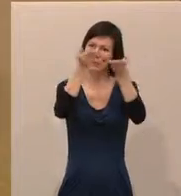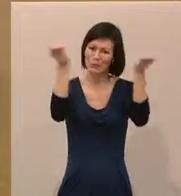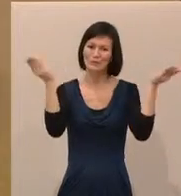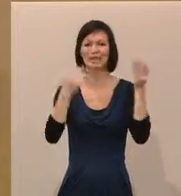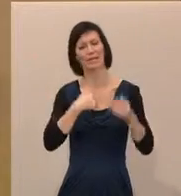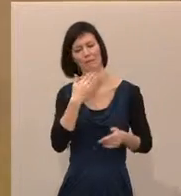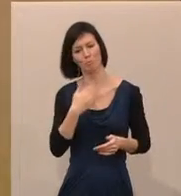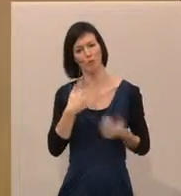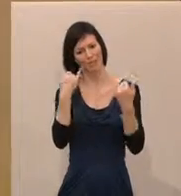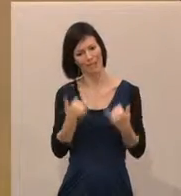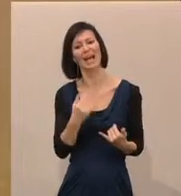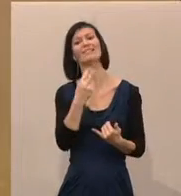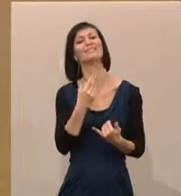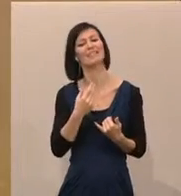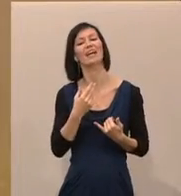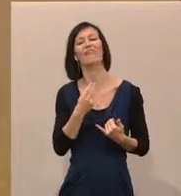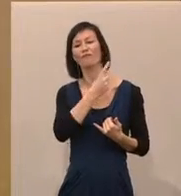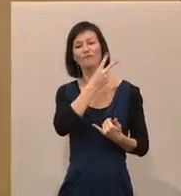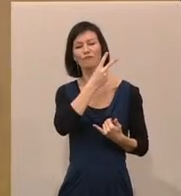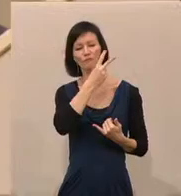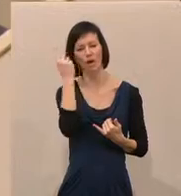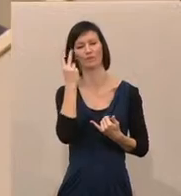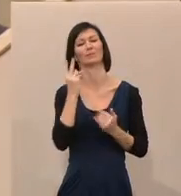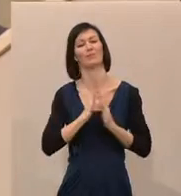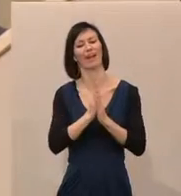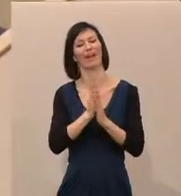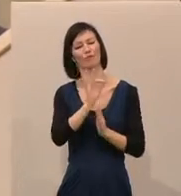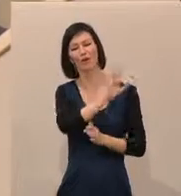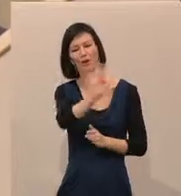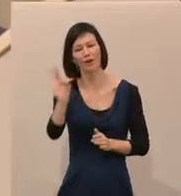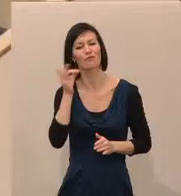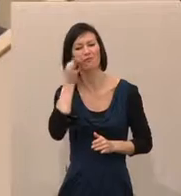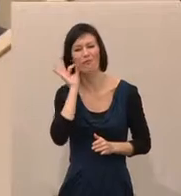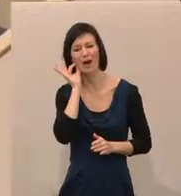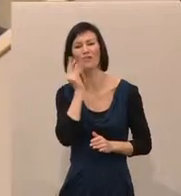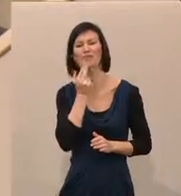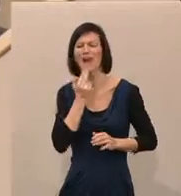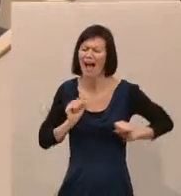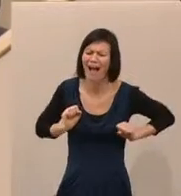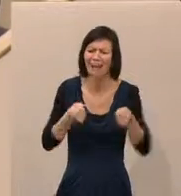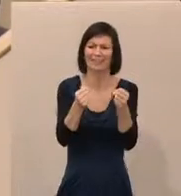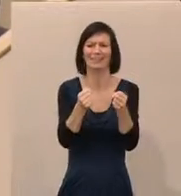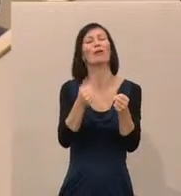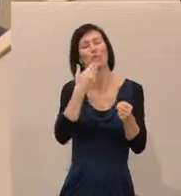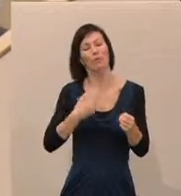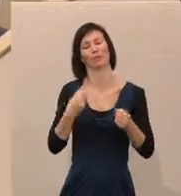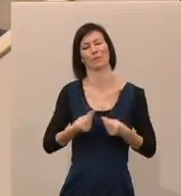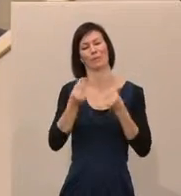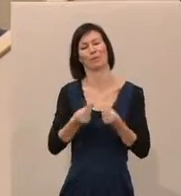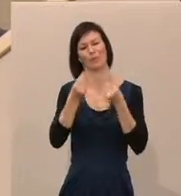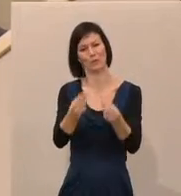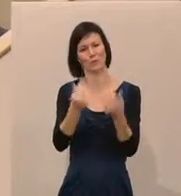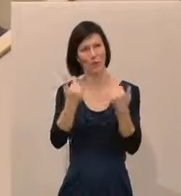des Frauenvolksbegehrens sehr herzlich bei uns, dass Sie zuhören heute und vor allem